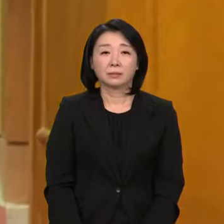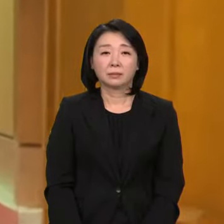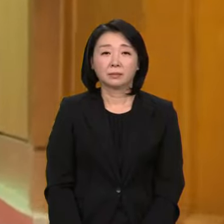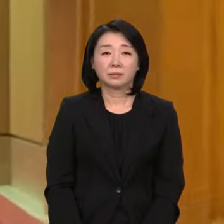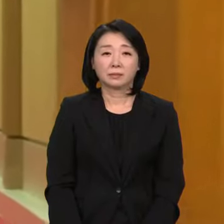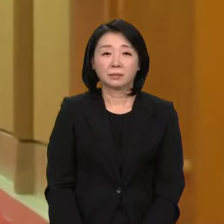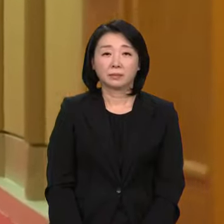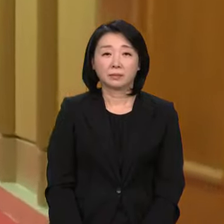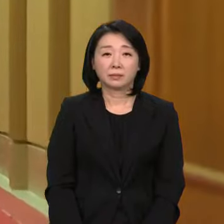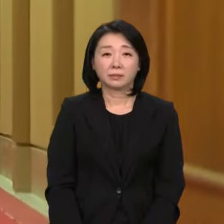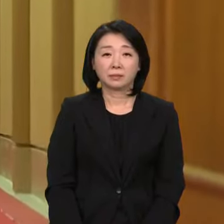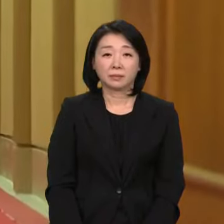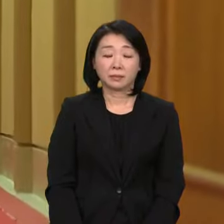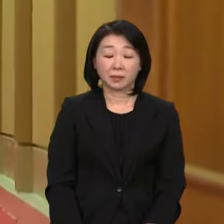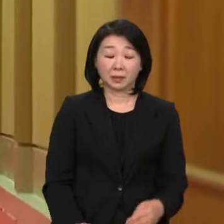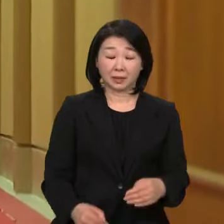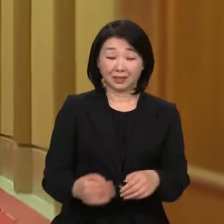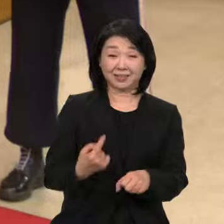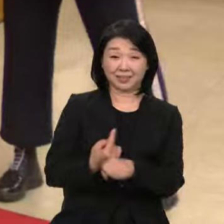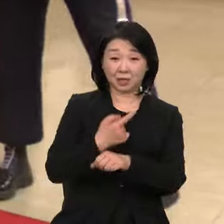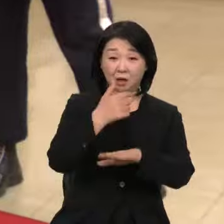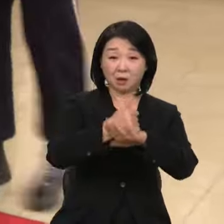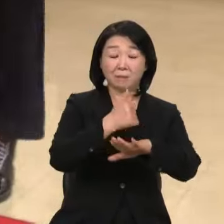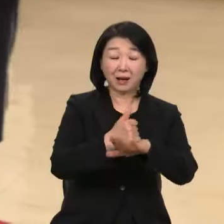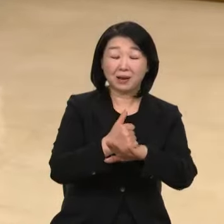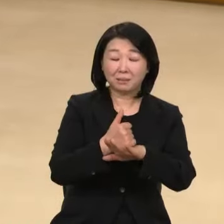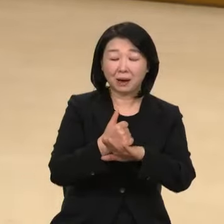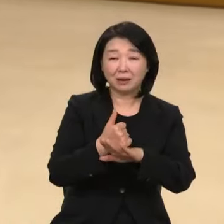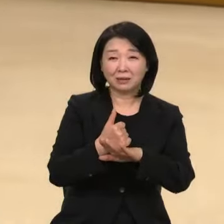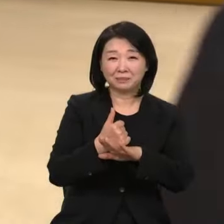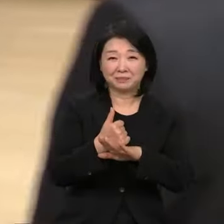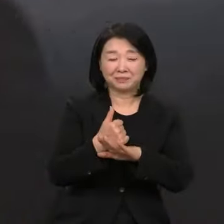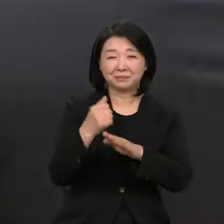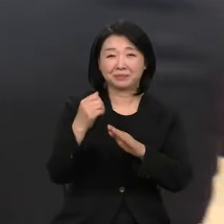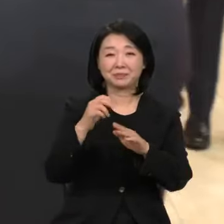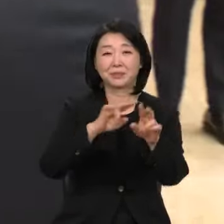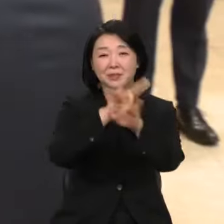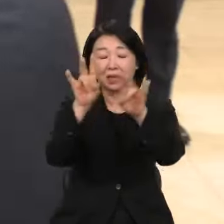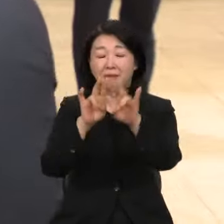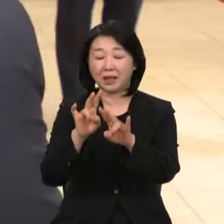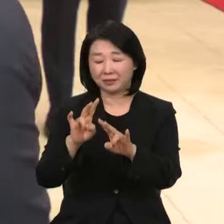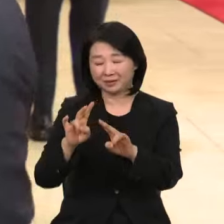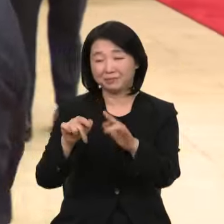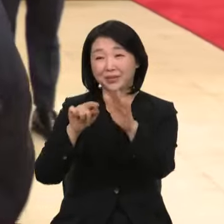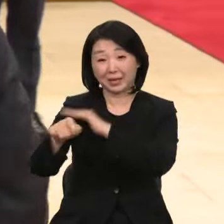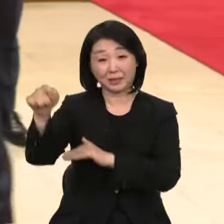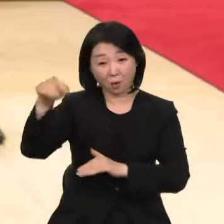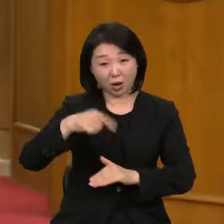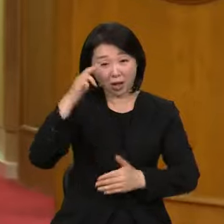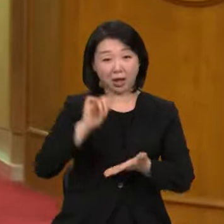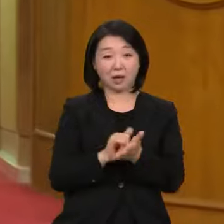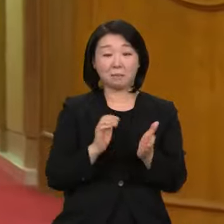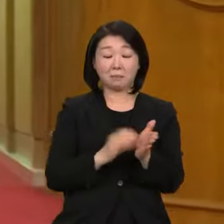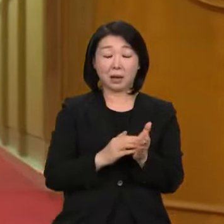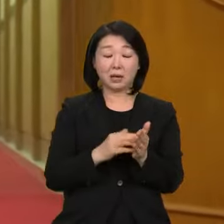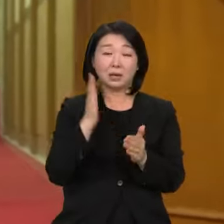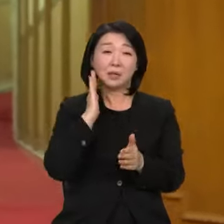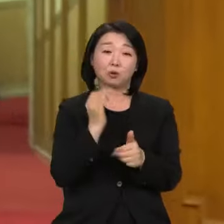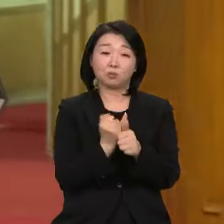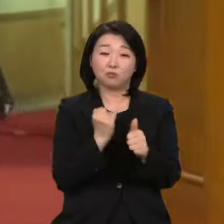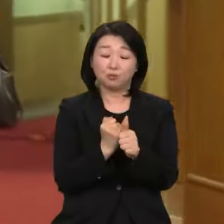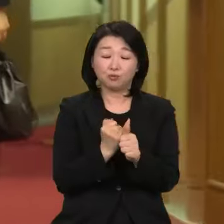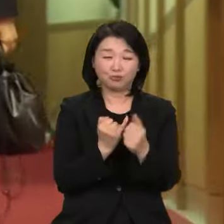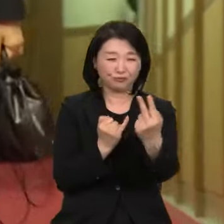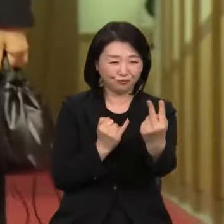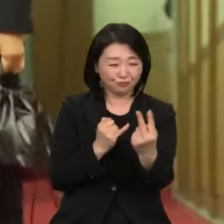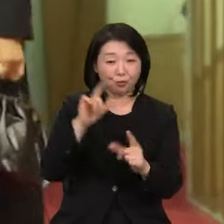지난해 말 네덜란드 국빈 방문을 마치고 귀국한 윤석열 대통령과 김건희 여사. 대통령 부부가 나란히